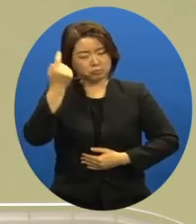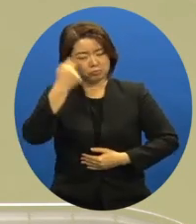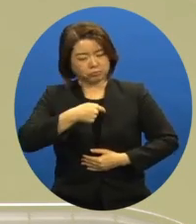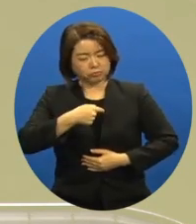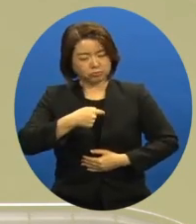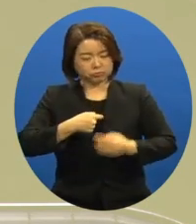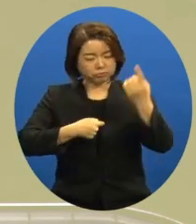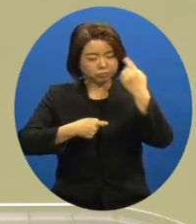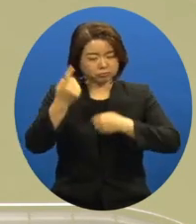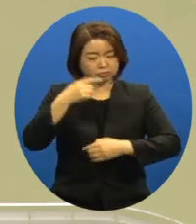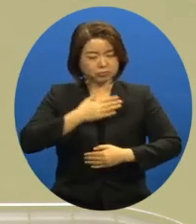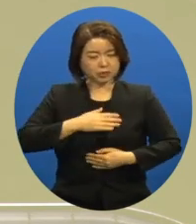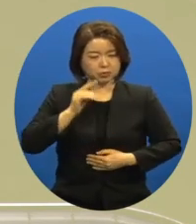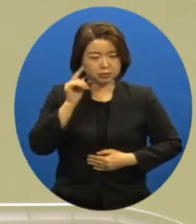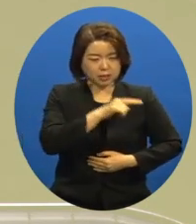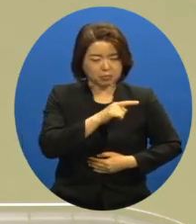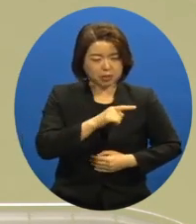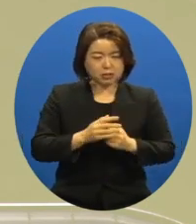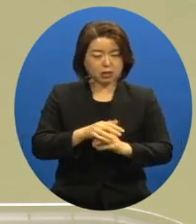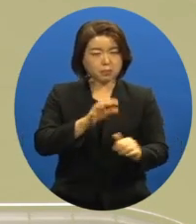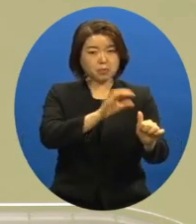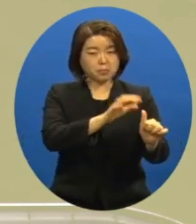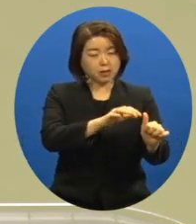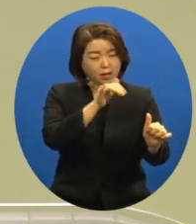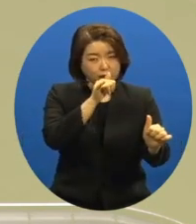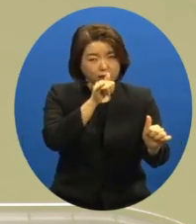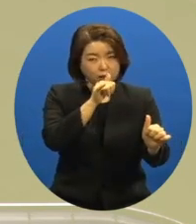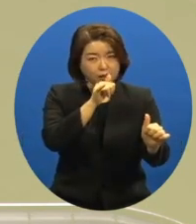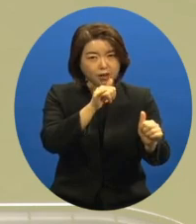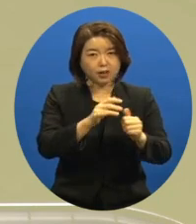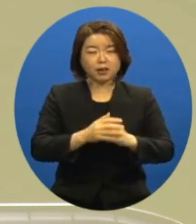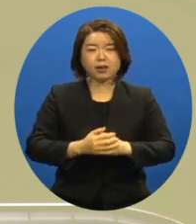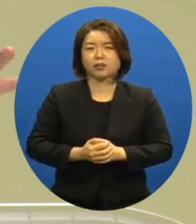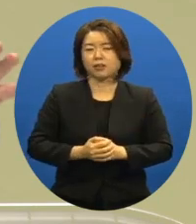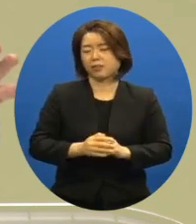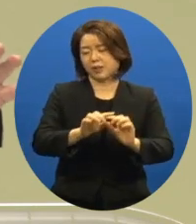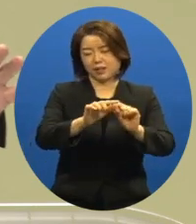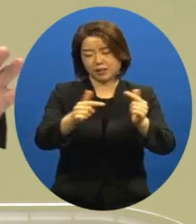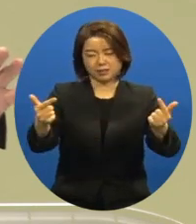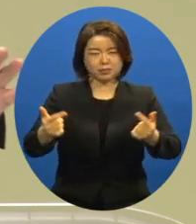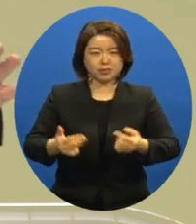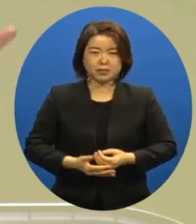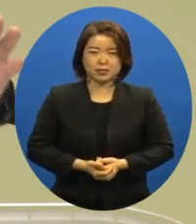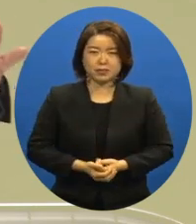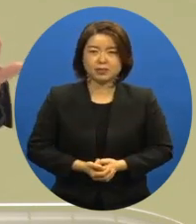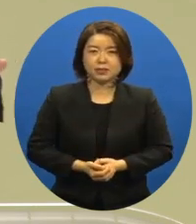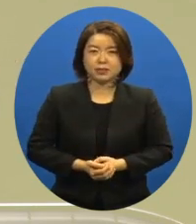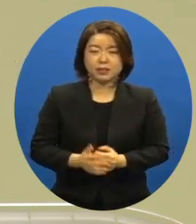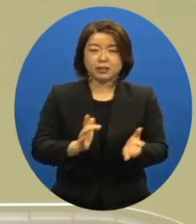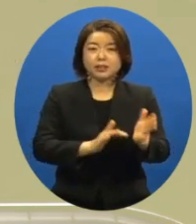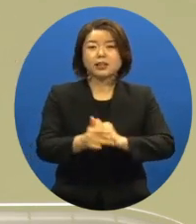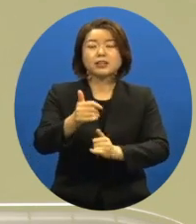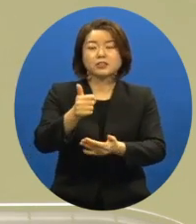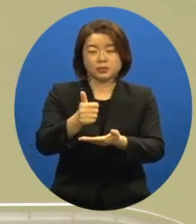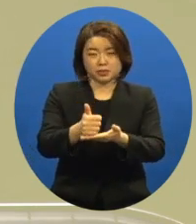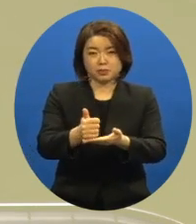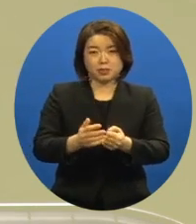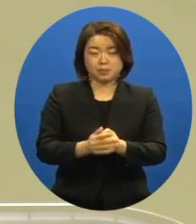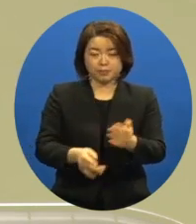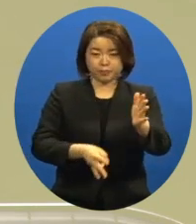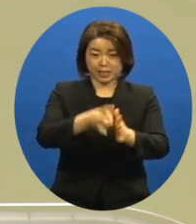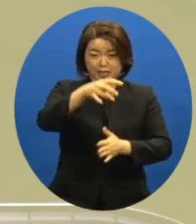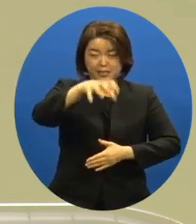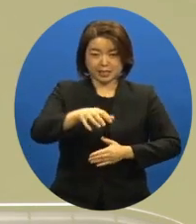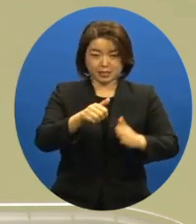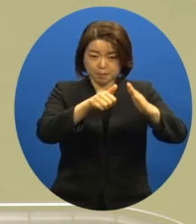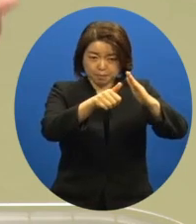아주 나쁘셔서 책망을 하신 걸까요? 그렇지 않습니다. 예수님은 예루살렘에